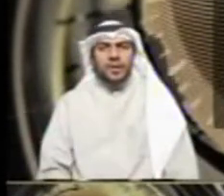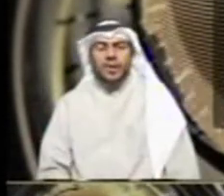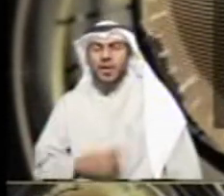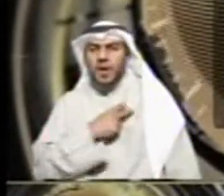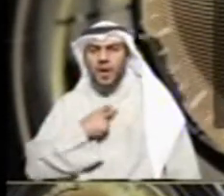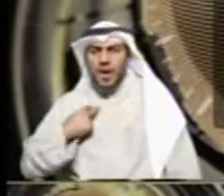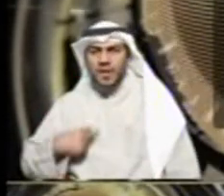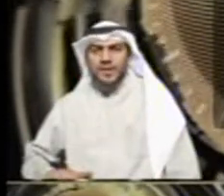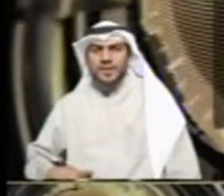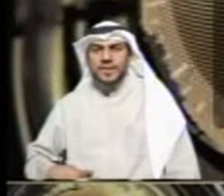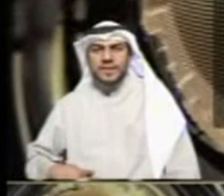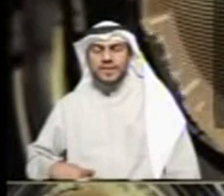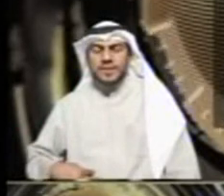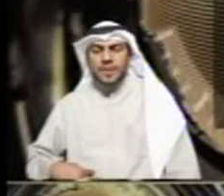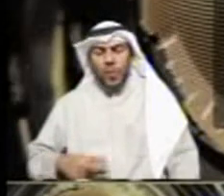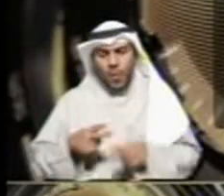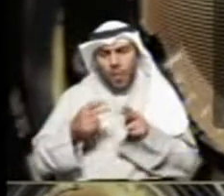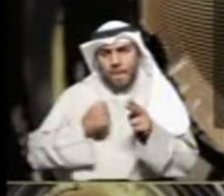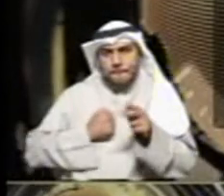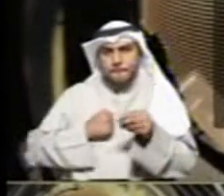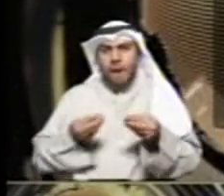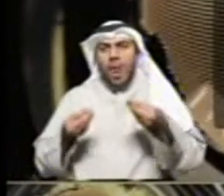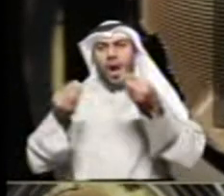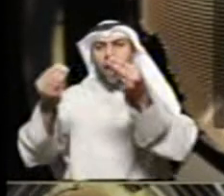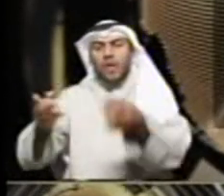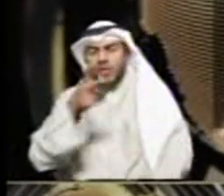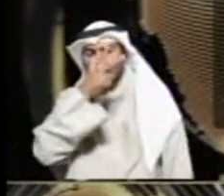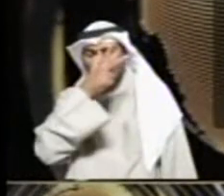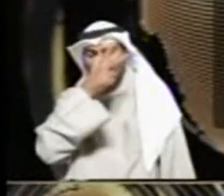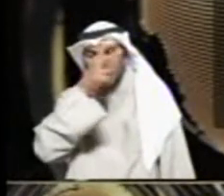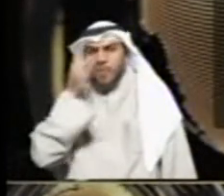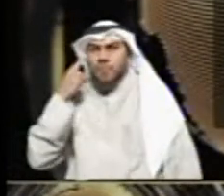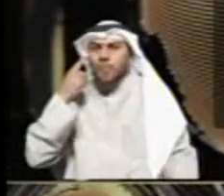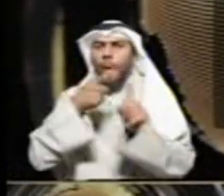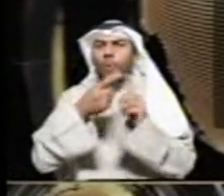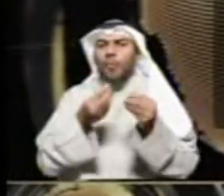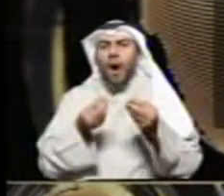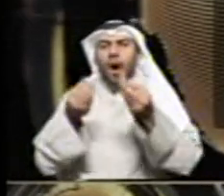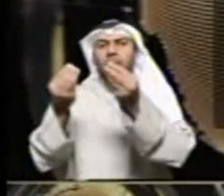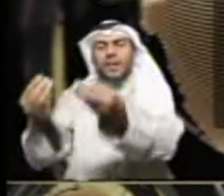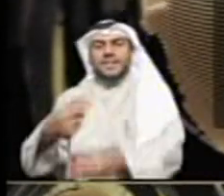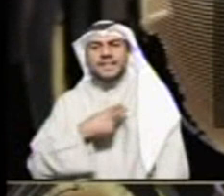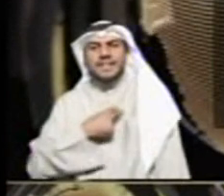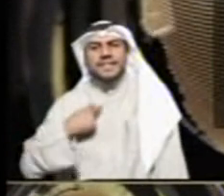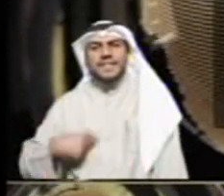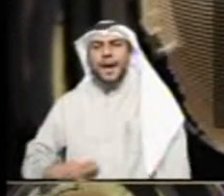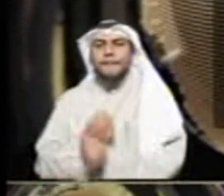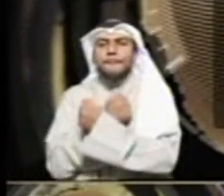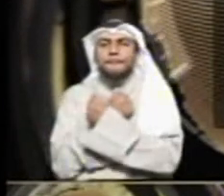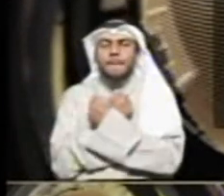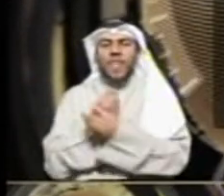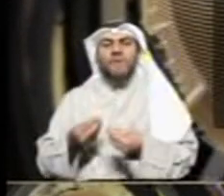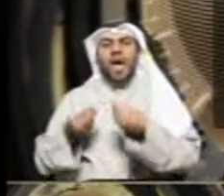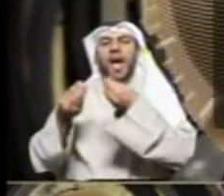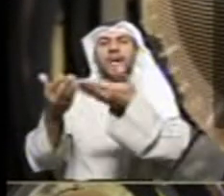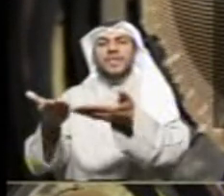الأثرية النادرة في مقر مجموعة بولي الحكومية العملاقة للتكنولوجيا في العاصمة بكين، وأوضحت أن القطعة التي تعود